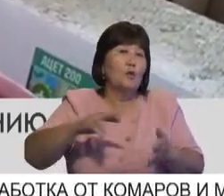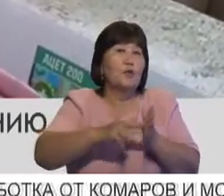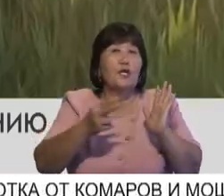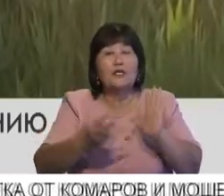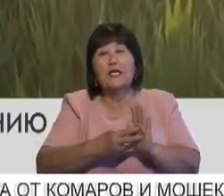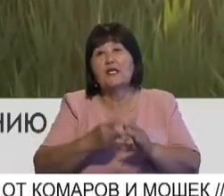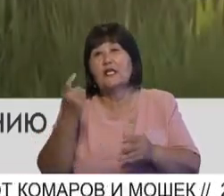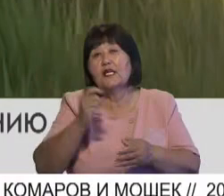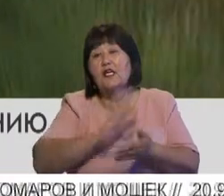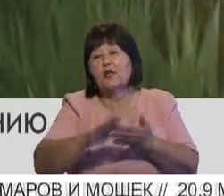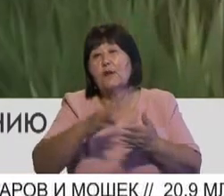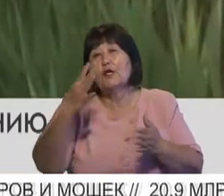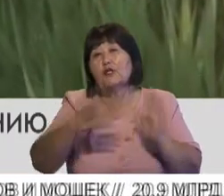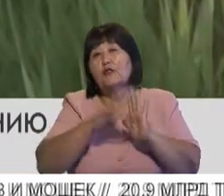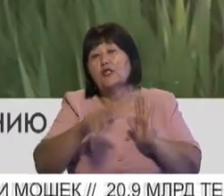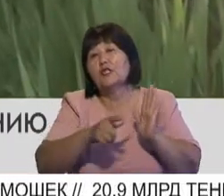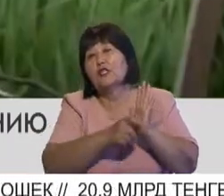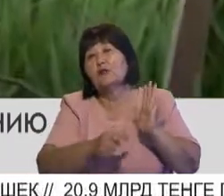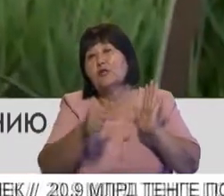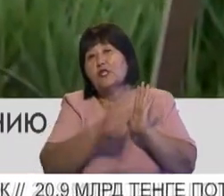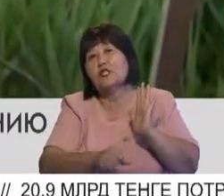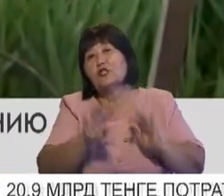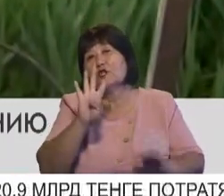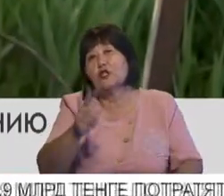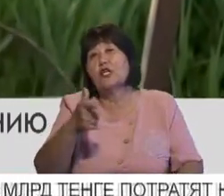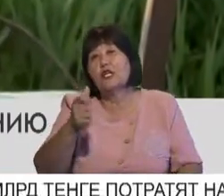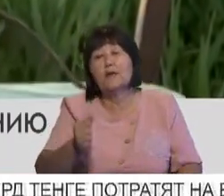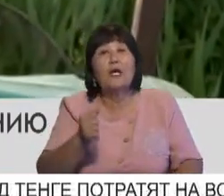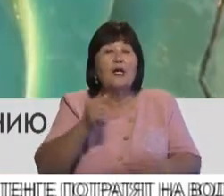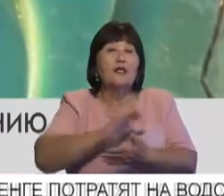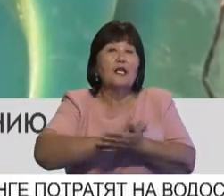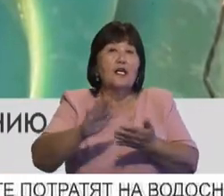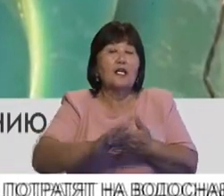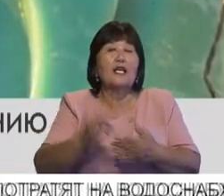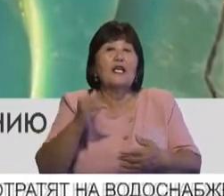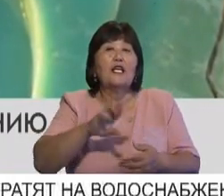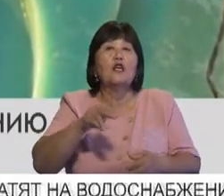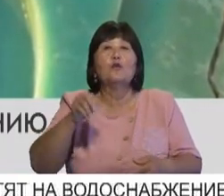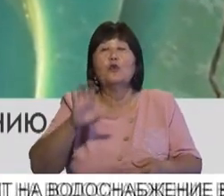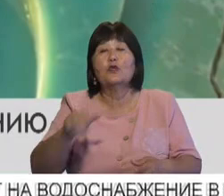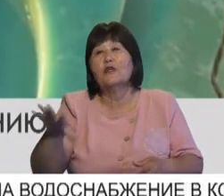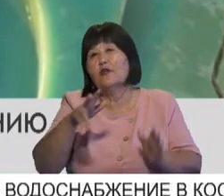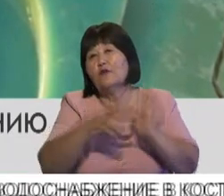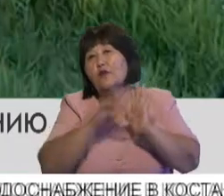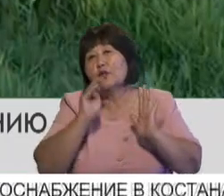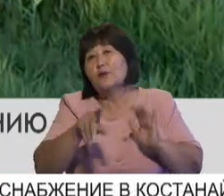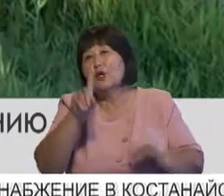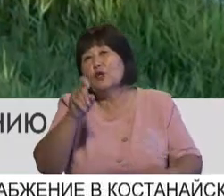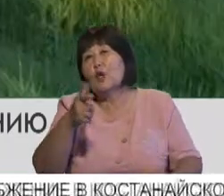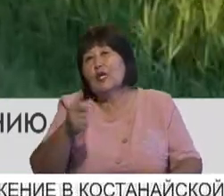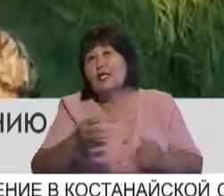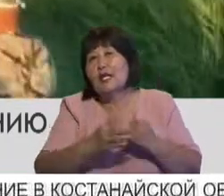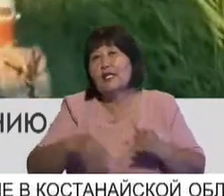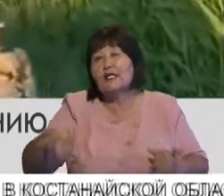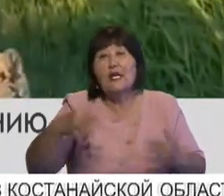обработка 49 764 геров продезинфицировали ского пруса все 8.100 ге